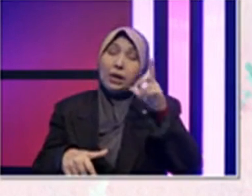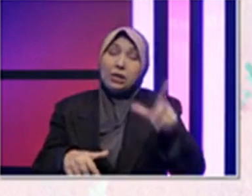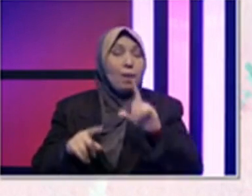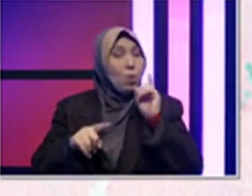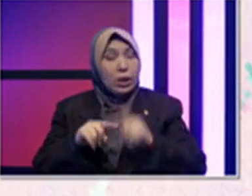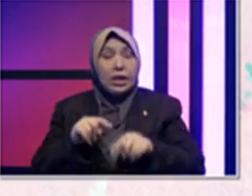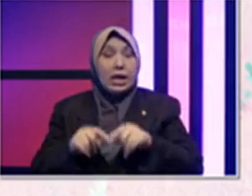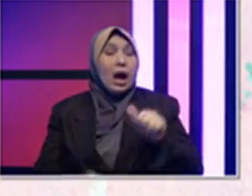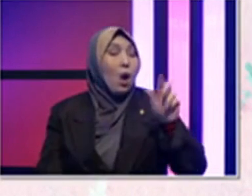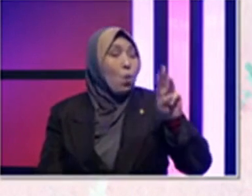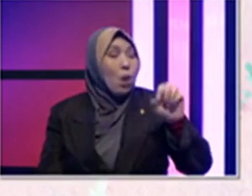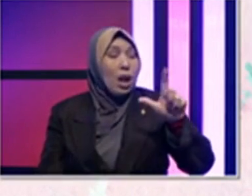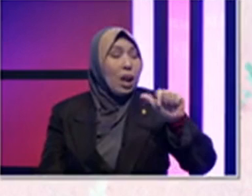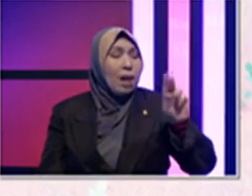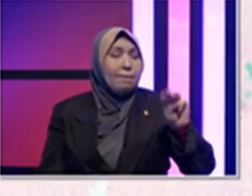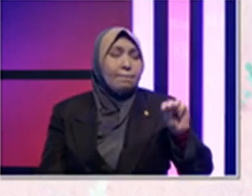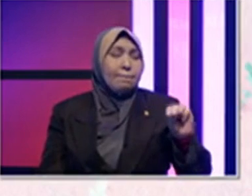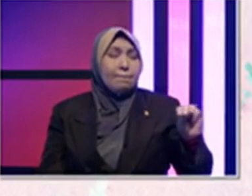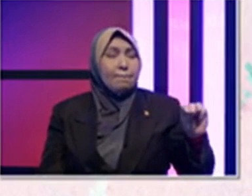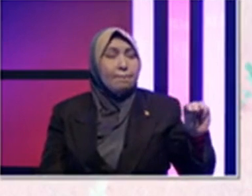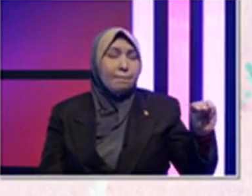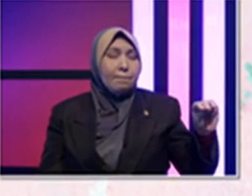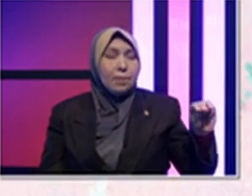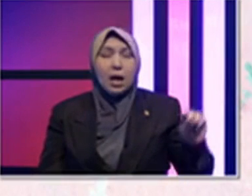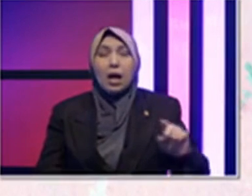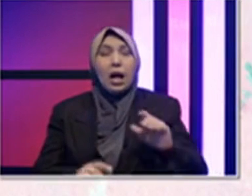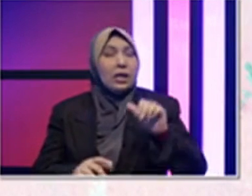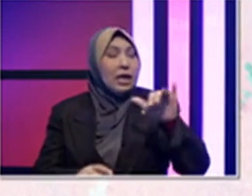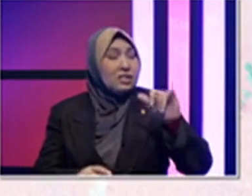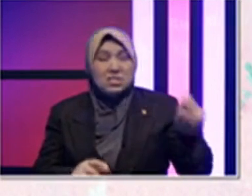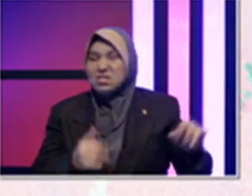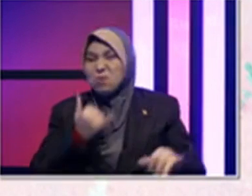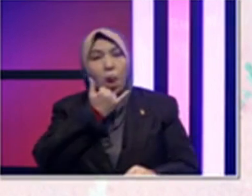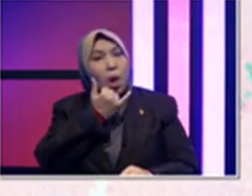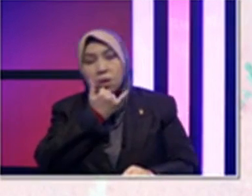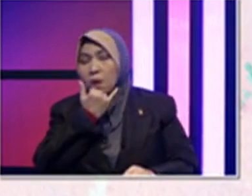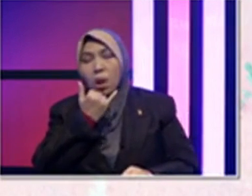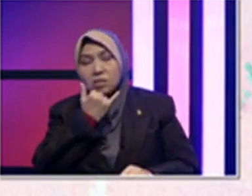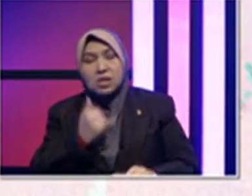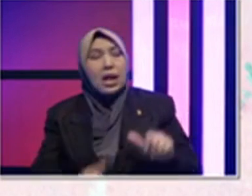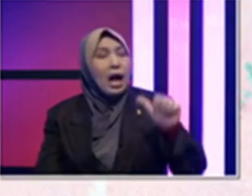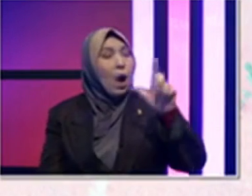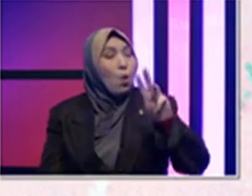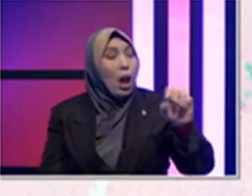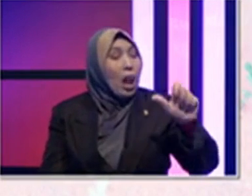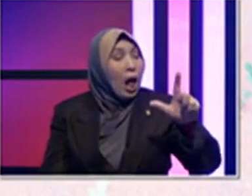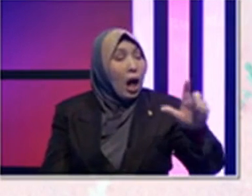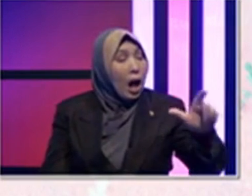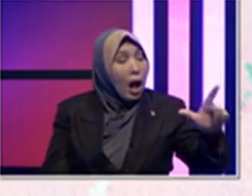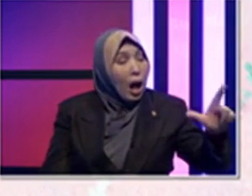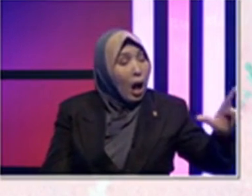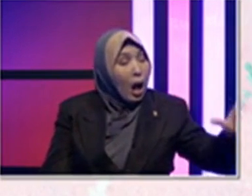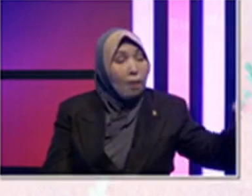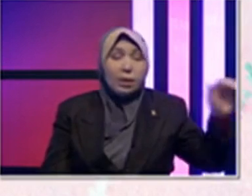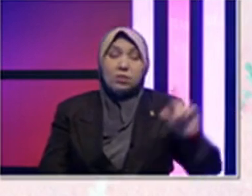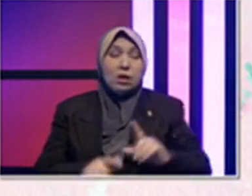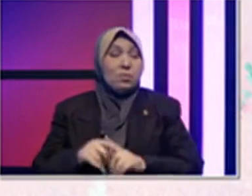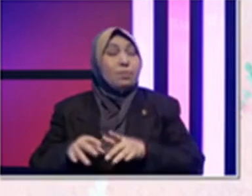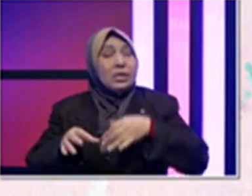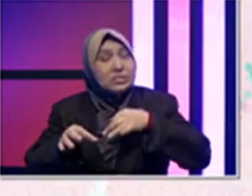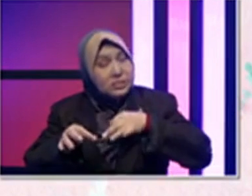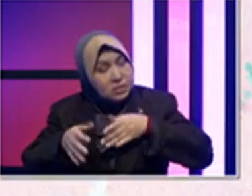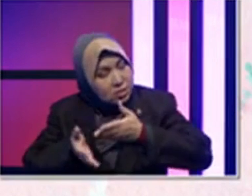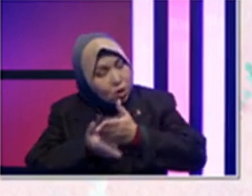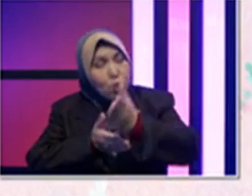awal 6yyg salah awalam lame tak boleh Jelaskan bacaan